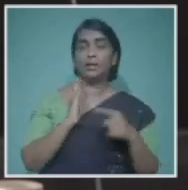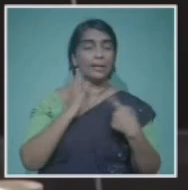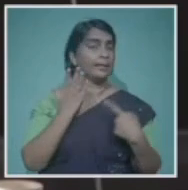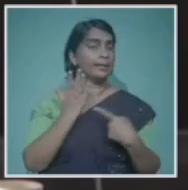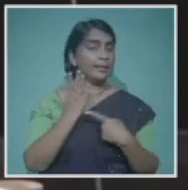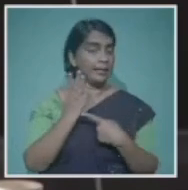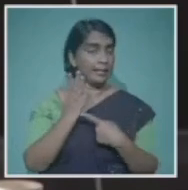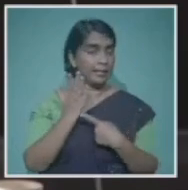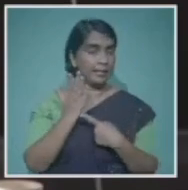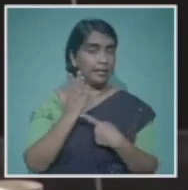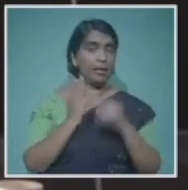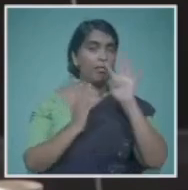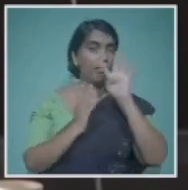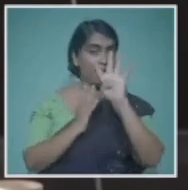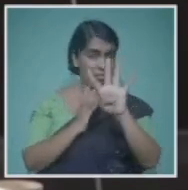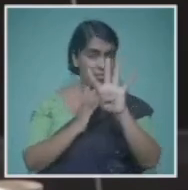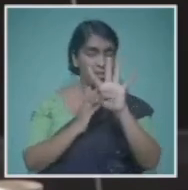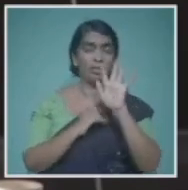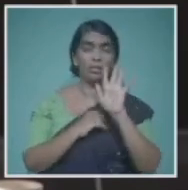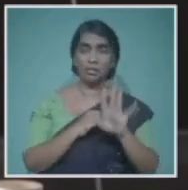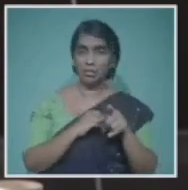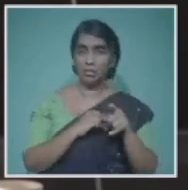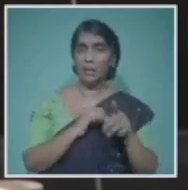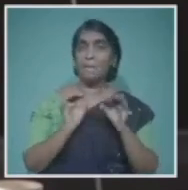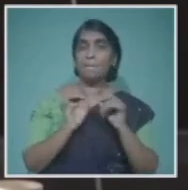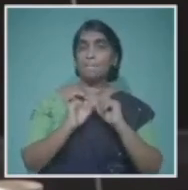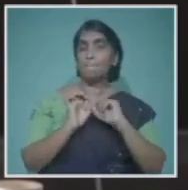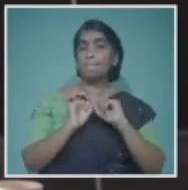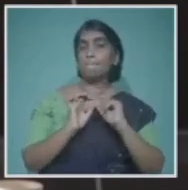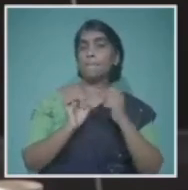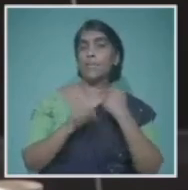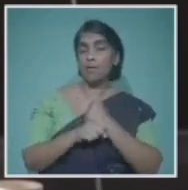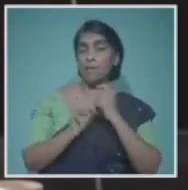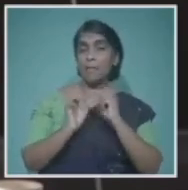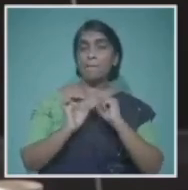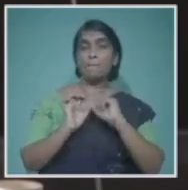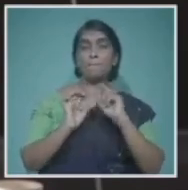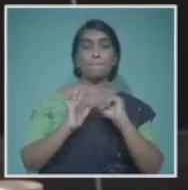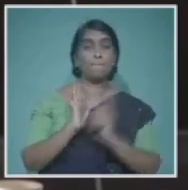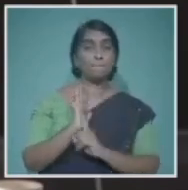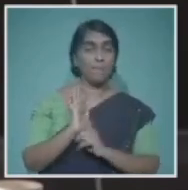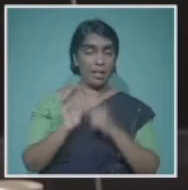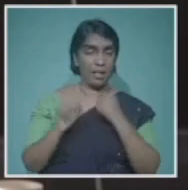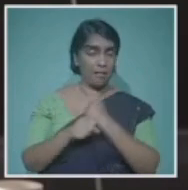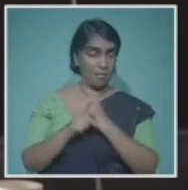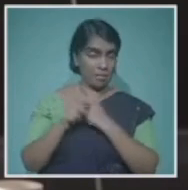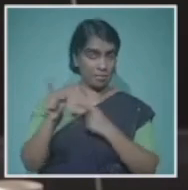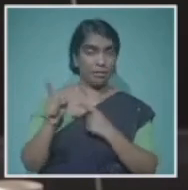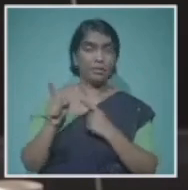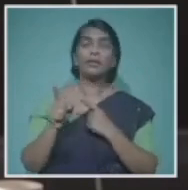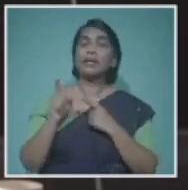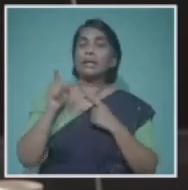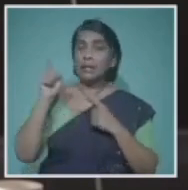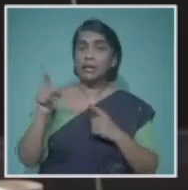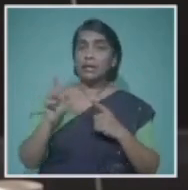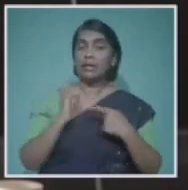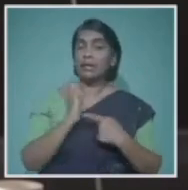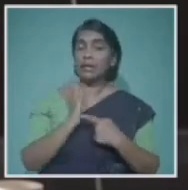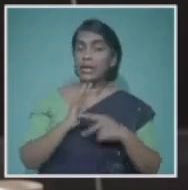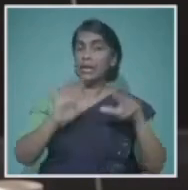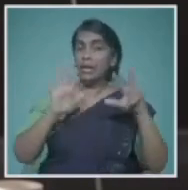ට්‍රිලියන 4ක් තියෙනවා බිල්පත් භාණ්ඩාගාර බිල්පත් ට්‍රිලියන 4ක් ට්‍රිලියන 8ක්